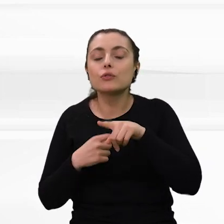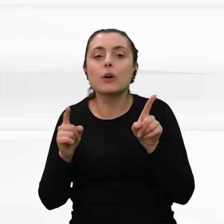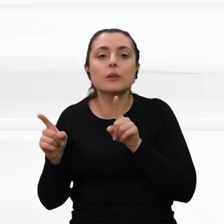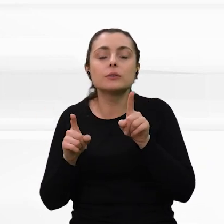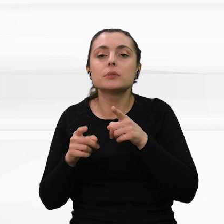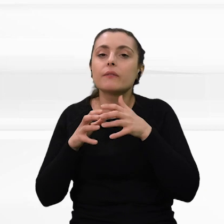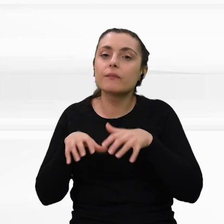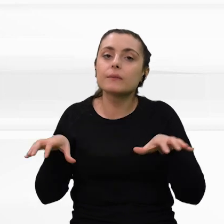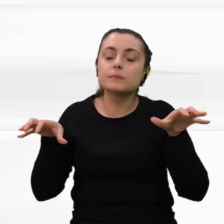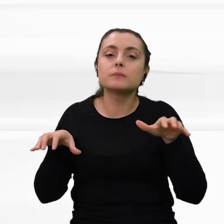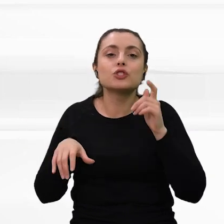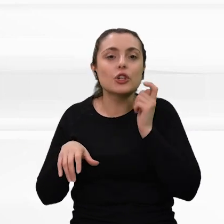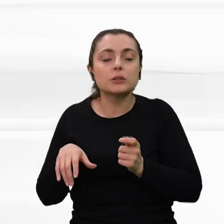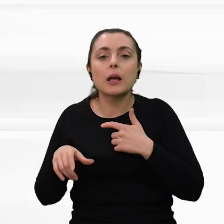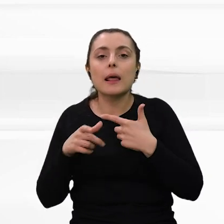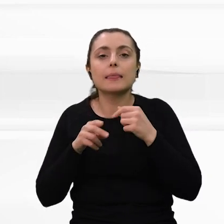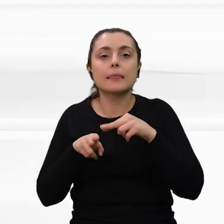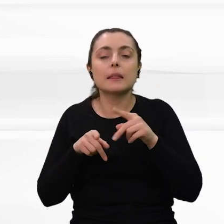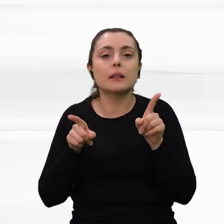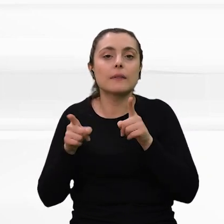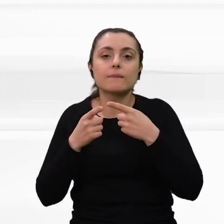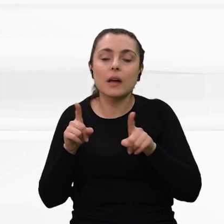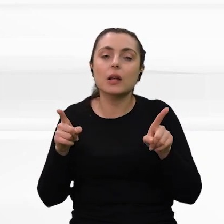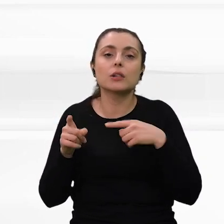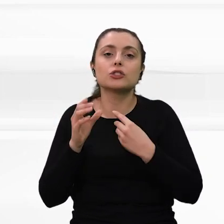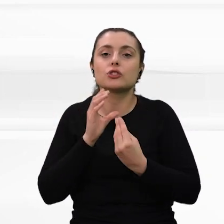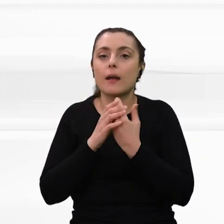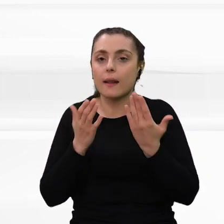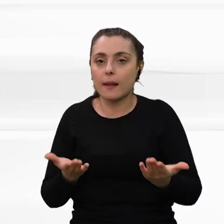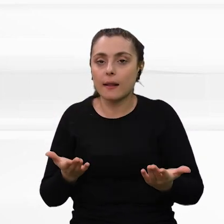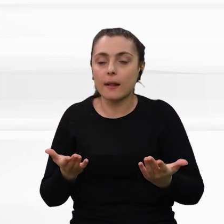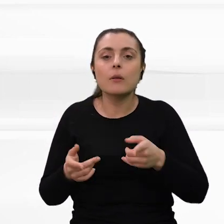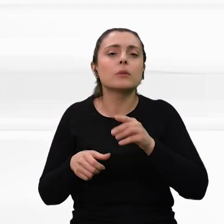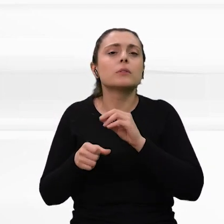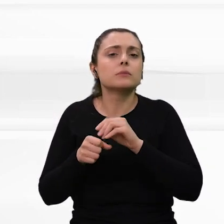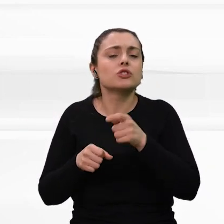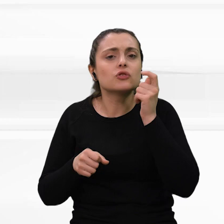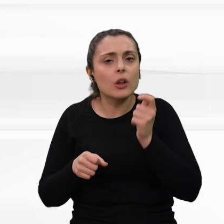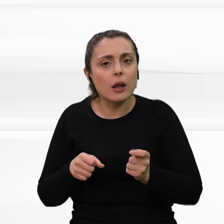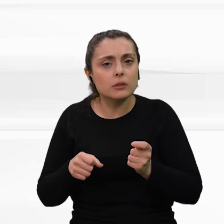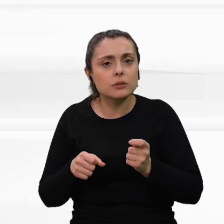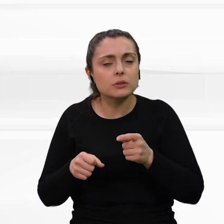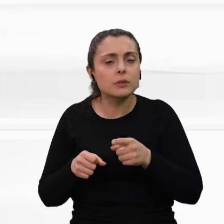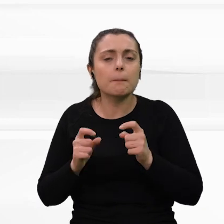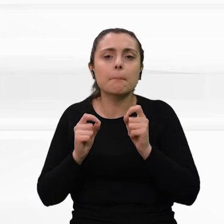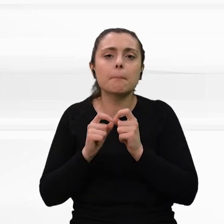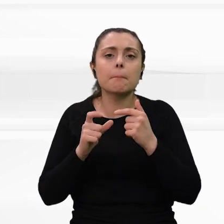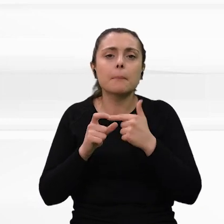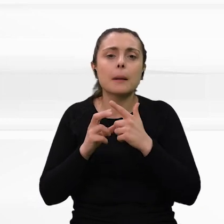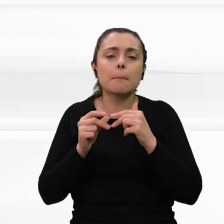yollara iş arasındaki ayrım gerçeklikle etik arasındaki farkı ortaya koyar Bakın arkadaşlar gerçeklik